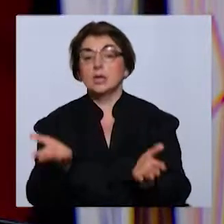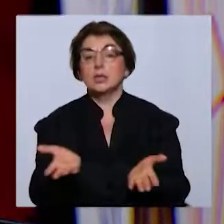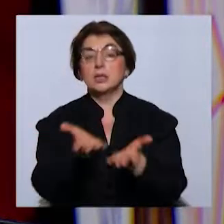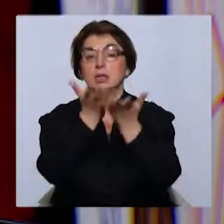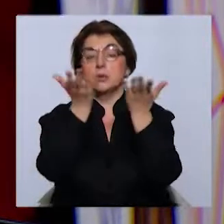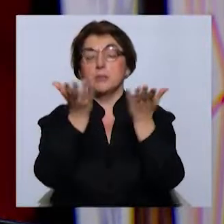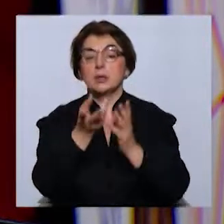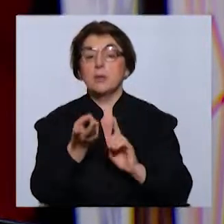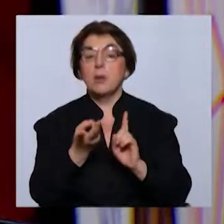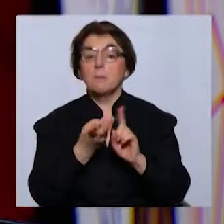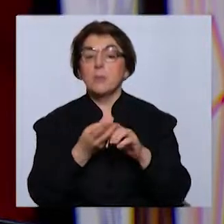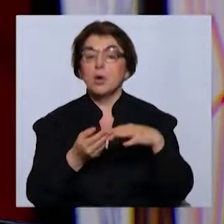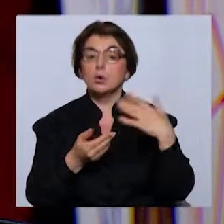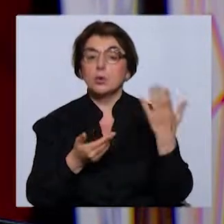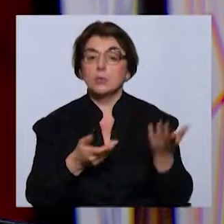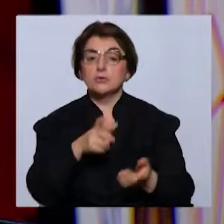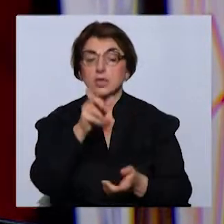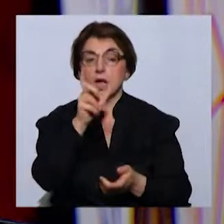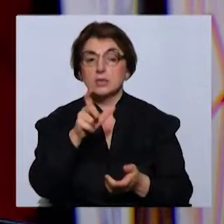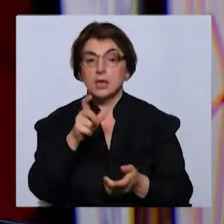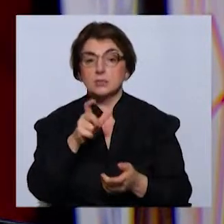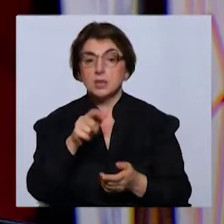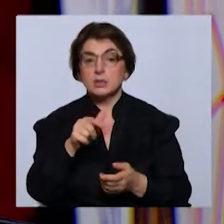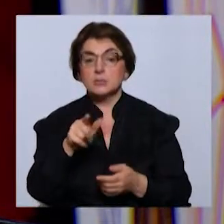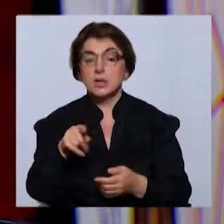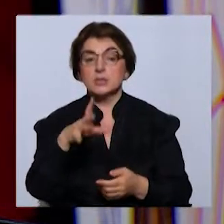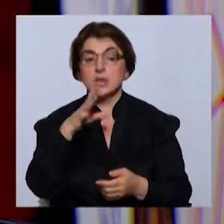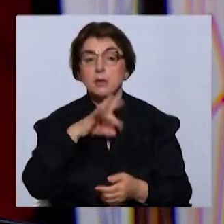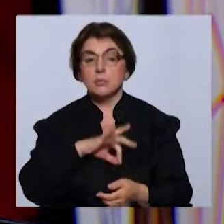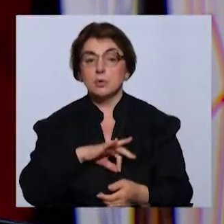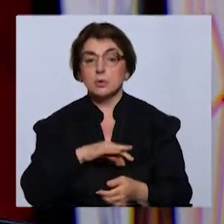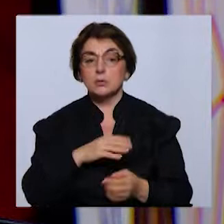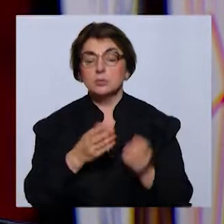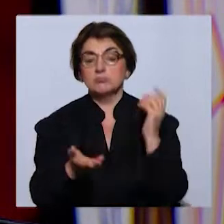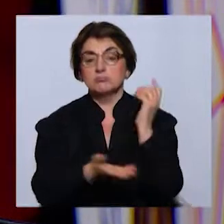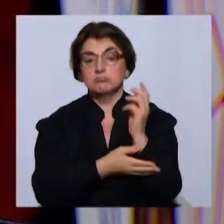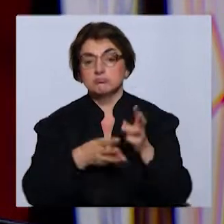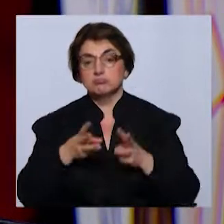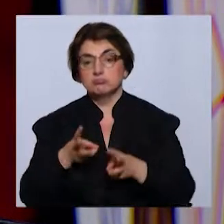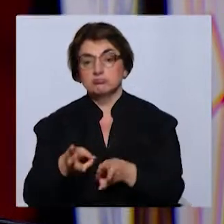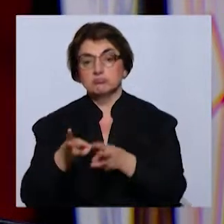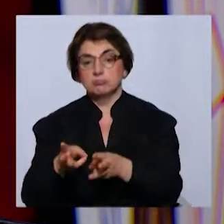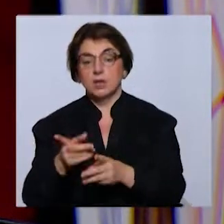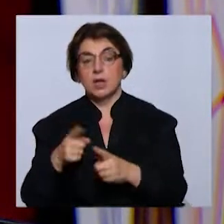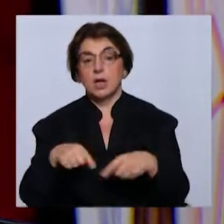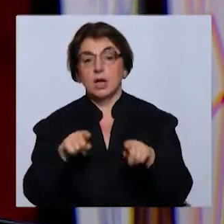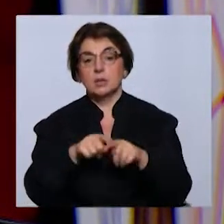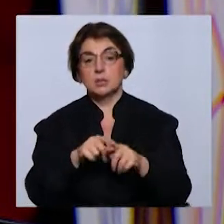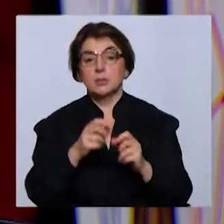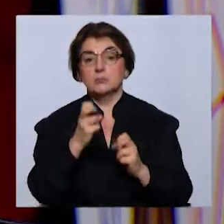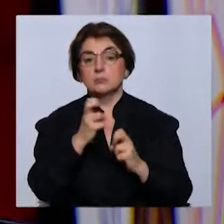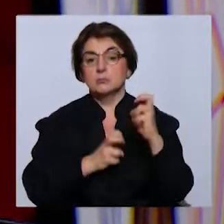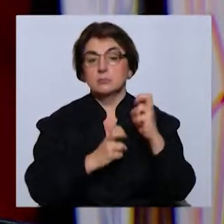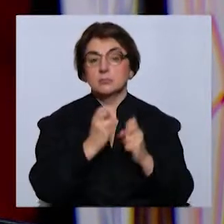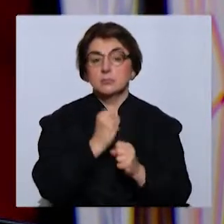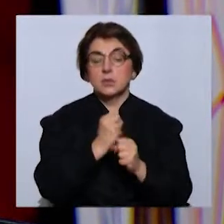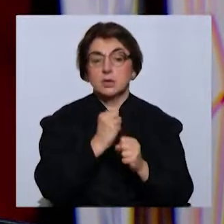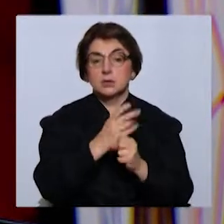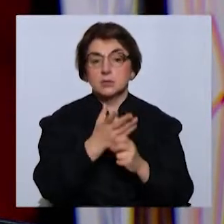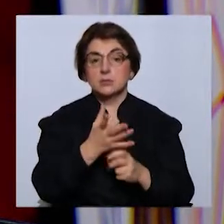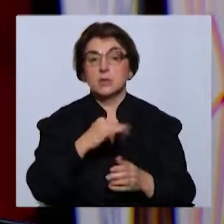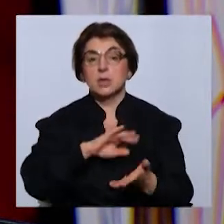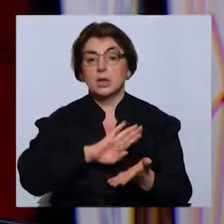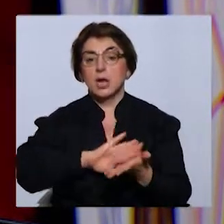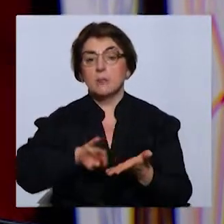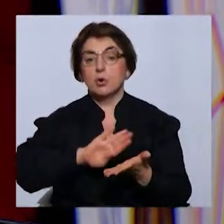მეორე მხრივ, რომ ადამიანები მას ძირითადად იყენებენ საწვავად და ასევე გადასამუშავებლად და ამ კუთხითაც